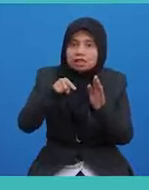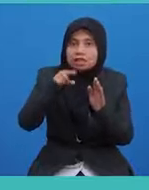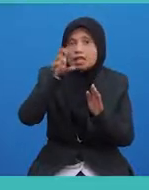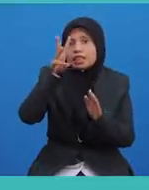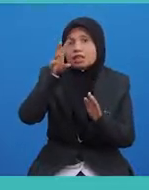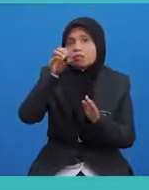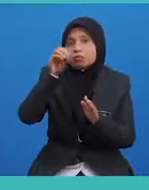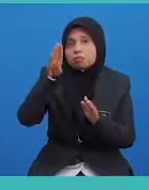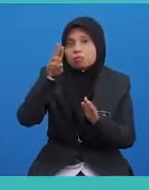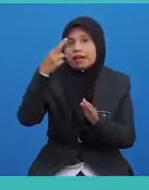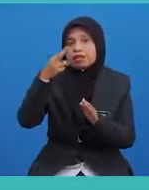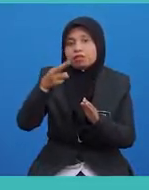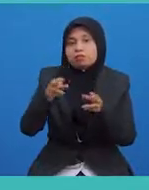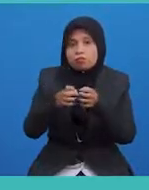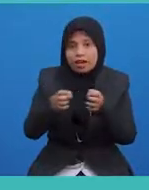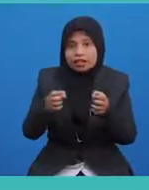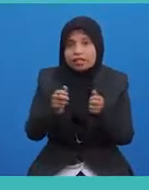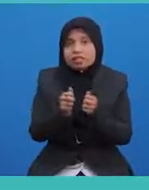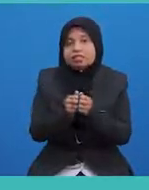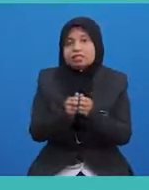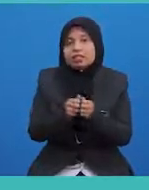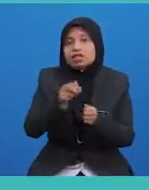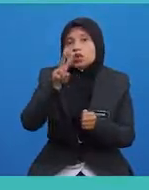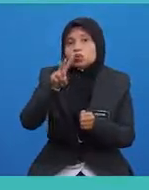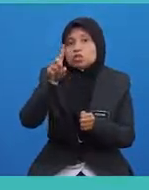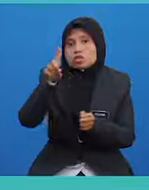604,000 hektar dengan